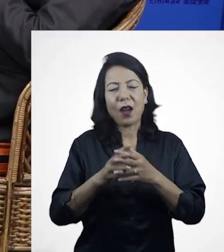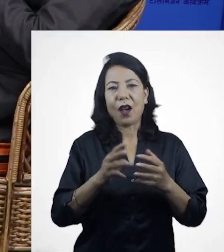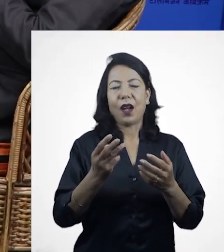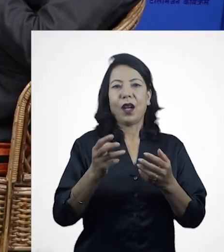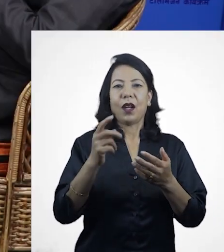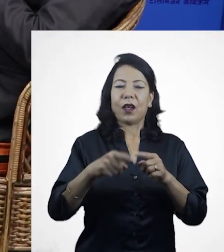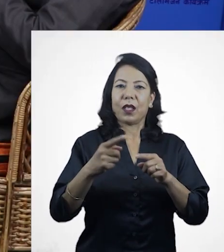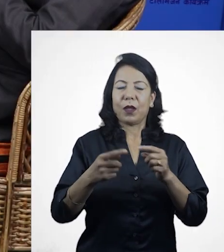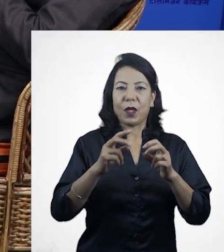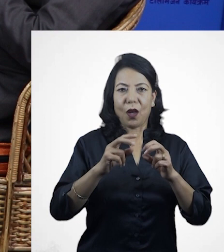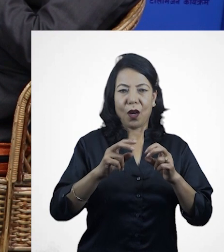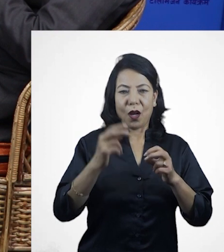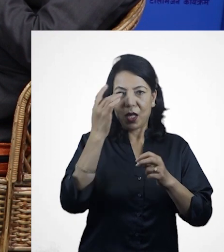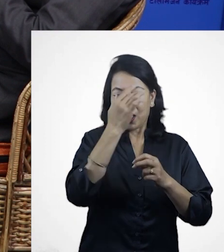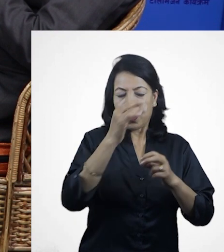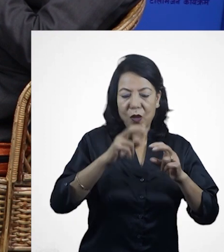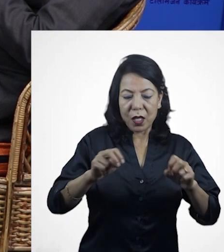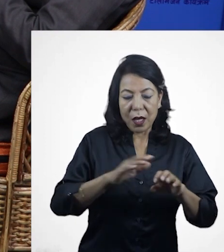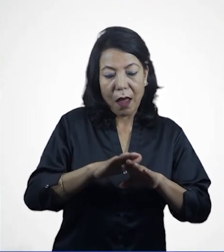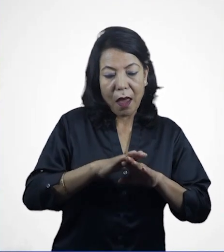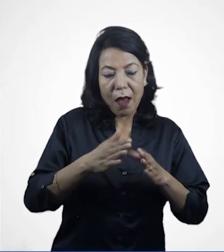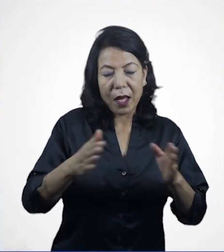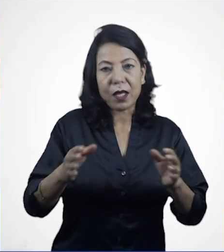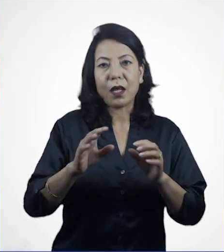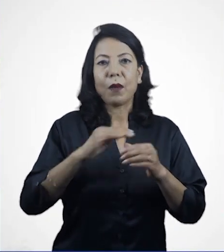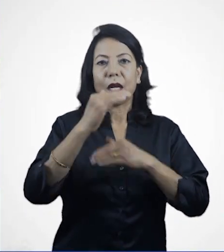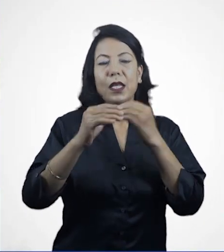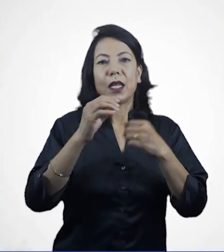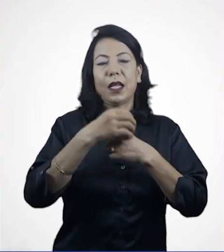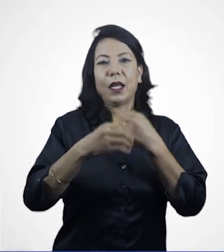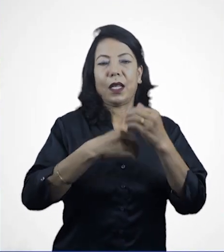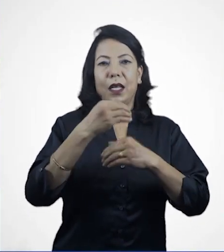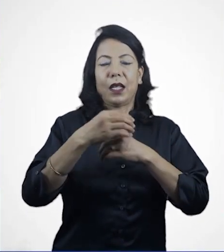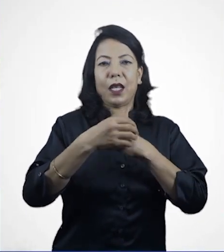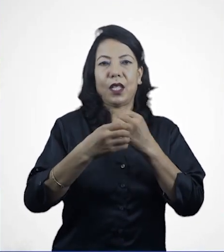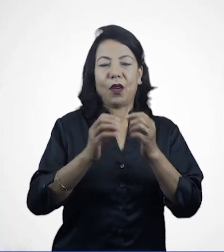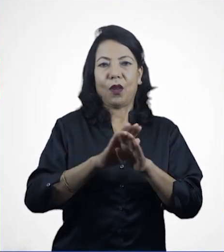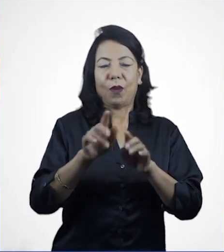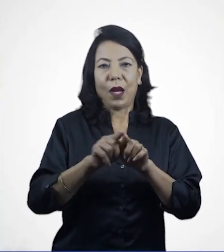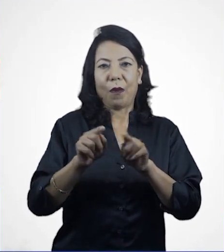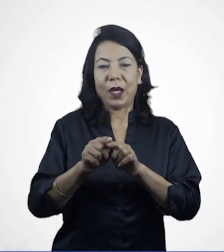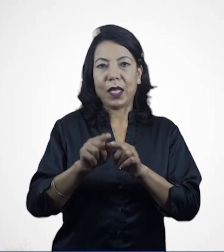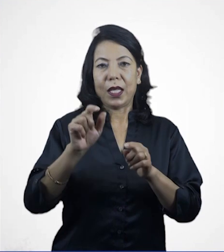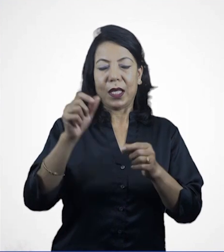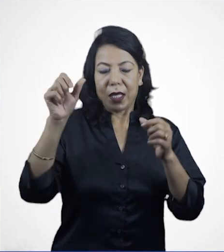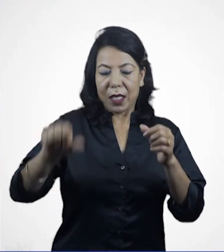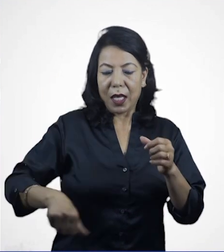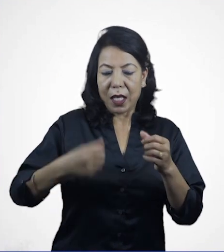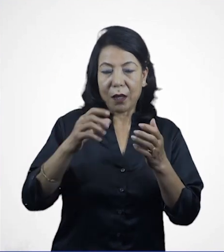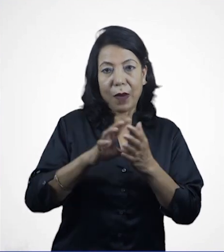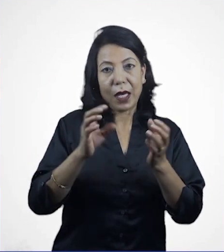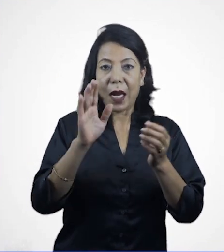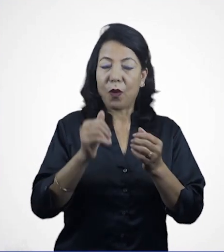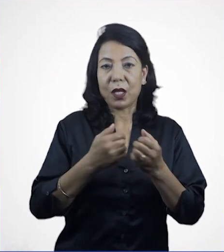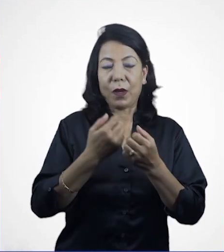अईले पने अर्टिजम को रिशर्च एकदमें व्यापक चाहें, इसमा रिशर्च अर्मा जेनेटिक मुटेशन बनने कुड़ा था था तर कुण-कुण जीन